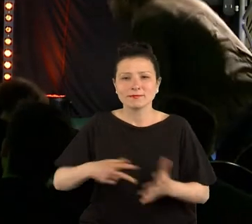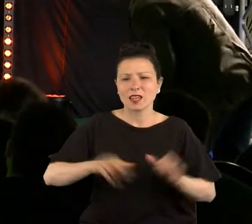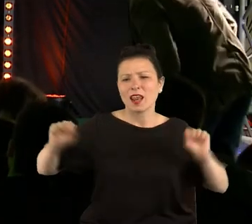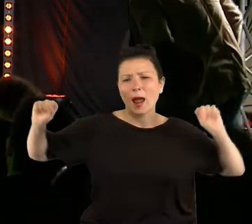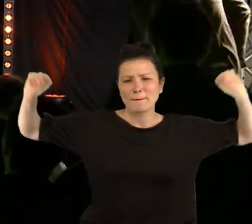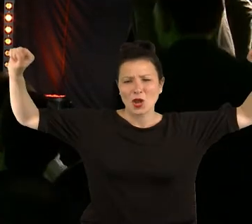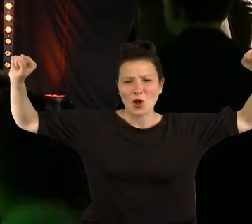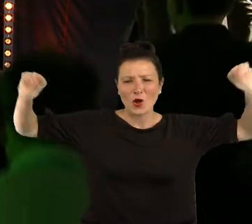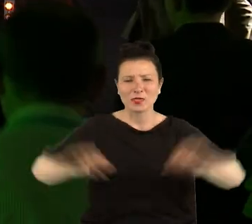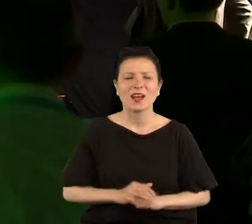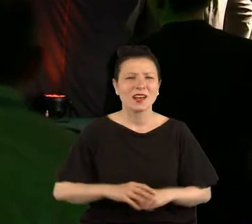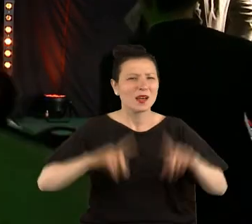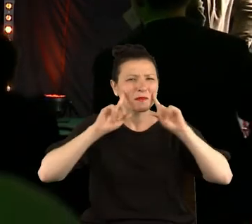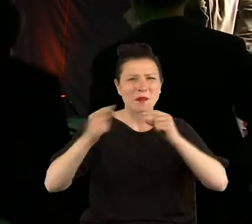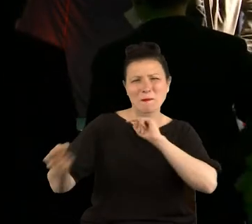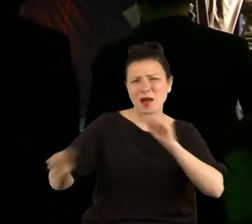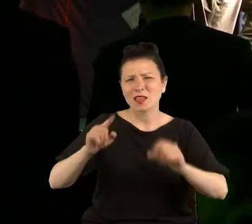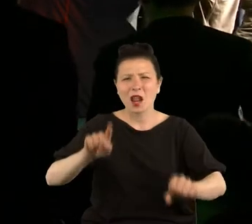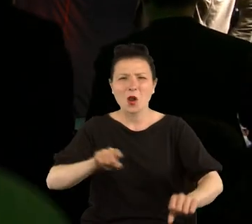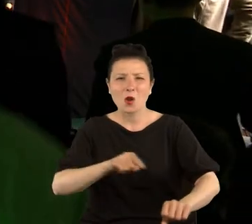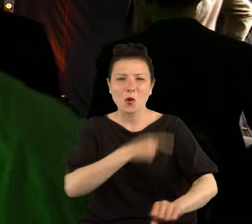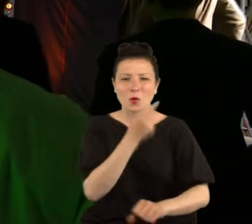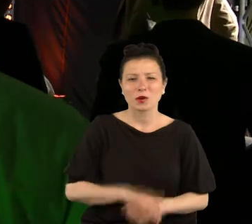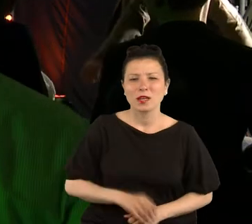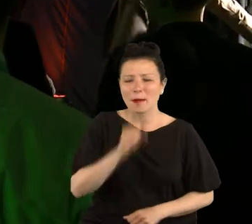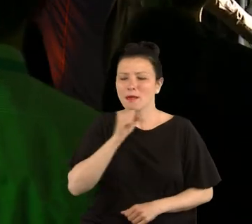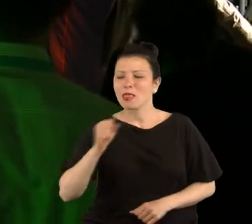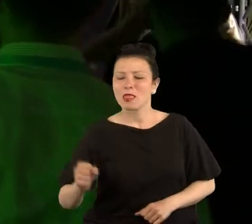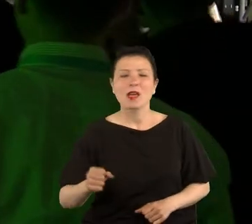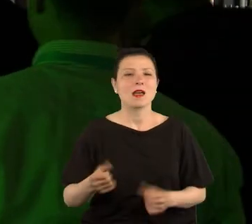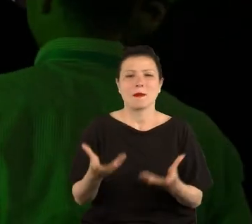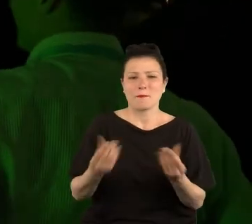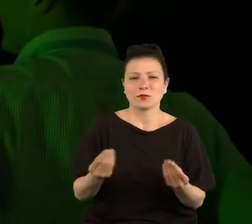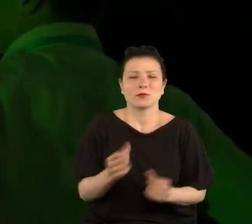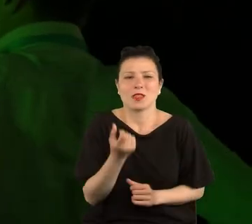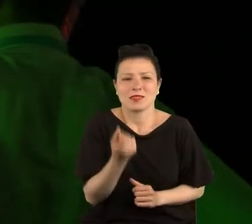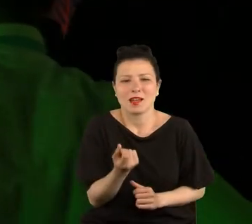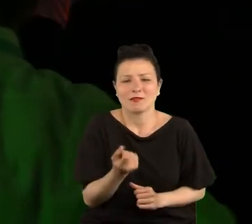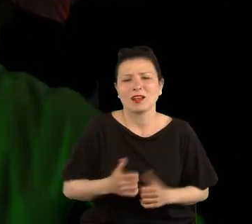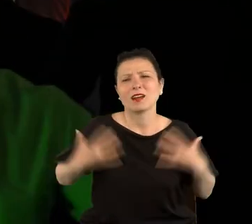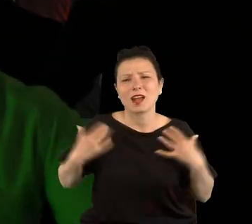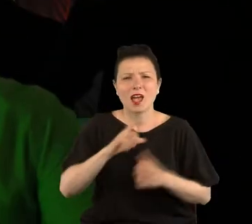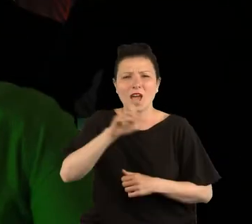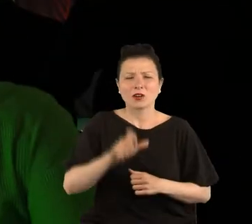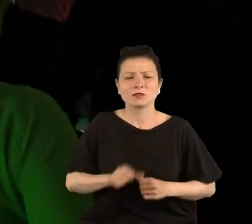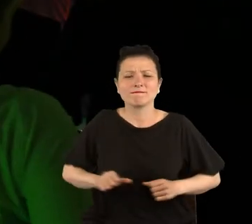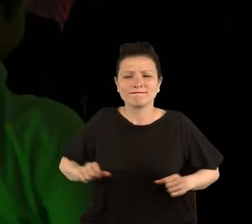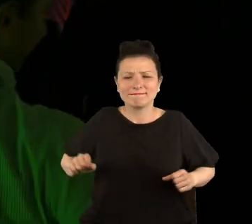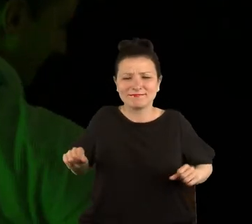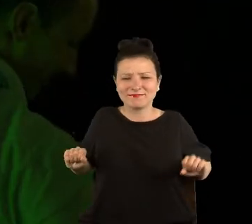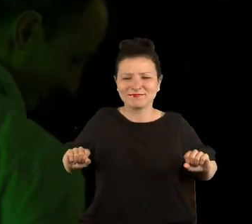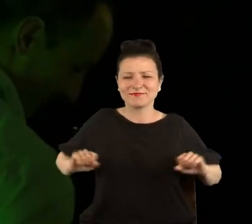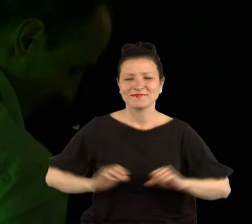ramiona, bo rzeczywiście te panele trwają długo. Ja odłożę ten mikrofon po to, żeby faktycznie na chwilę tam kręgosłup sobie gdzieś odciążyć